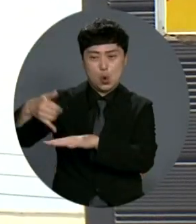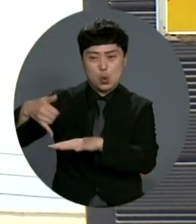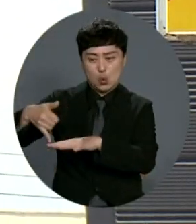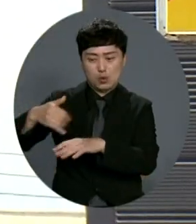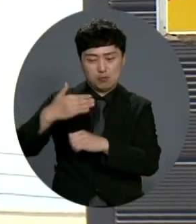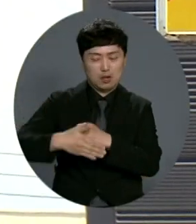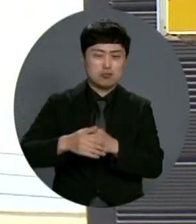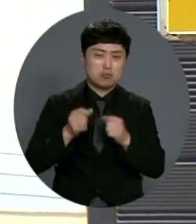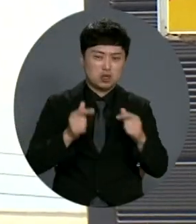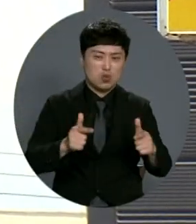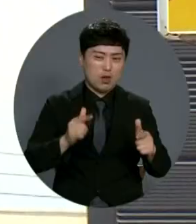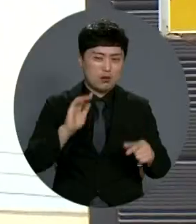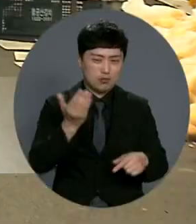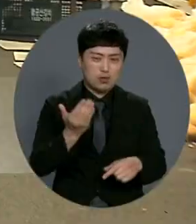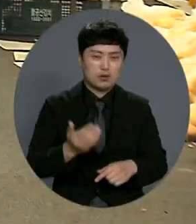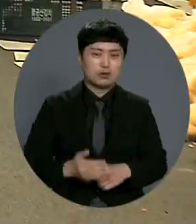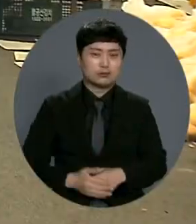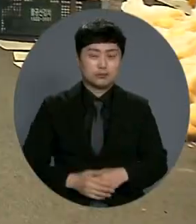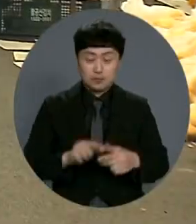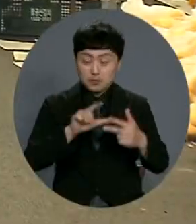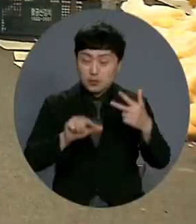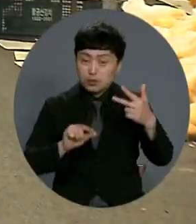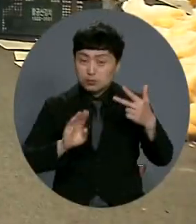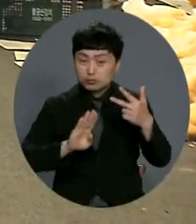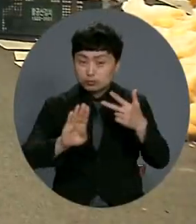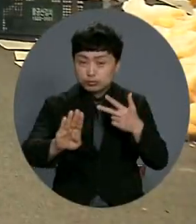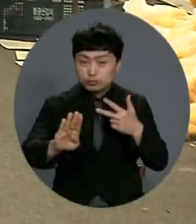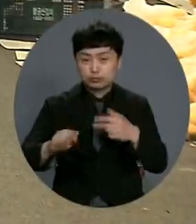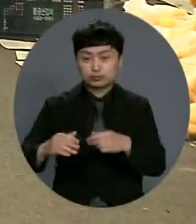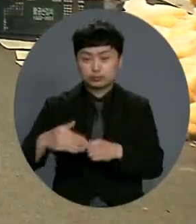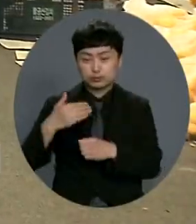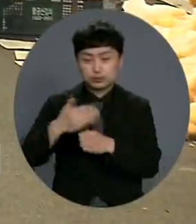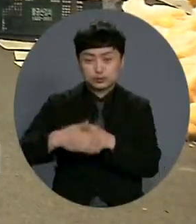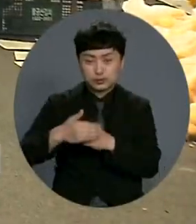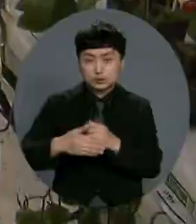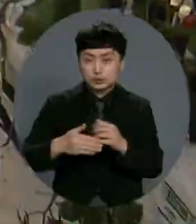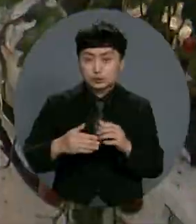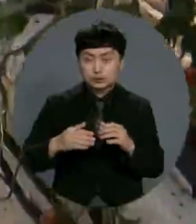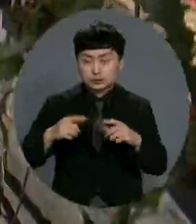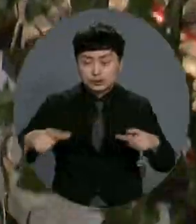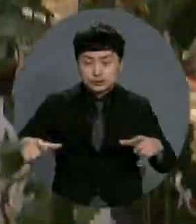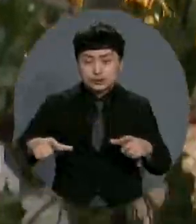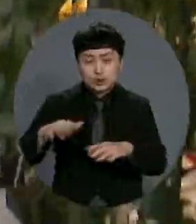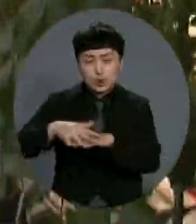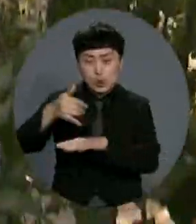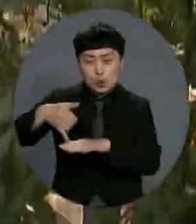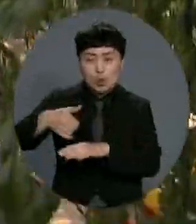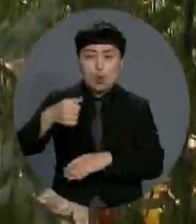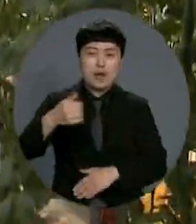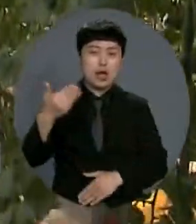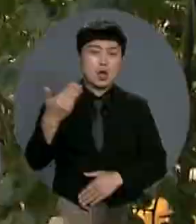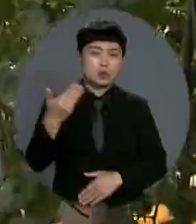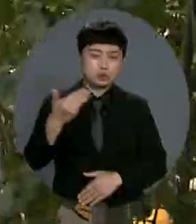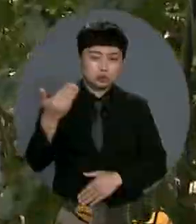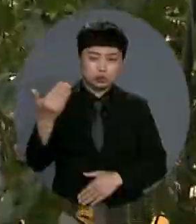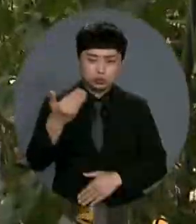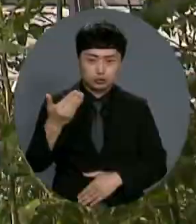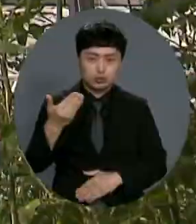기회가 될 수 있습니다. 7월 이후 대구시 농업 인구는 5만 9천여 명, 전국 대도시 중